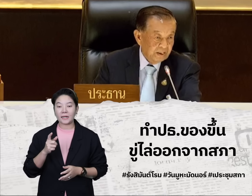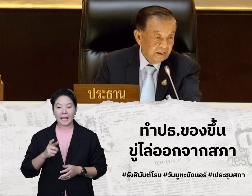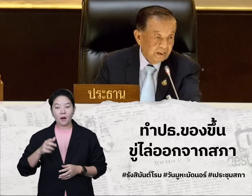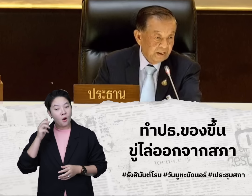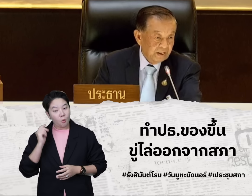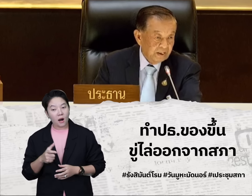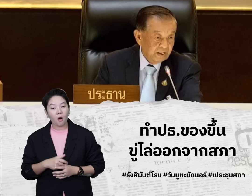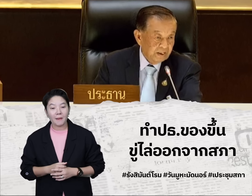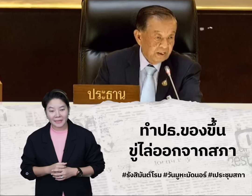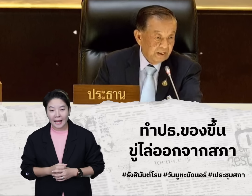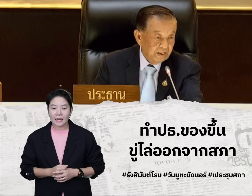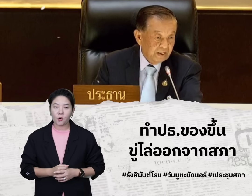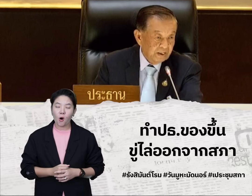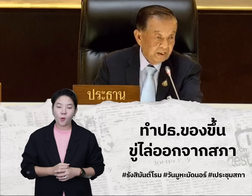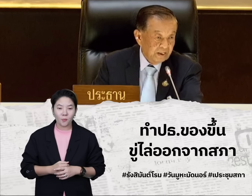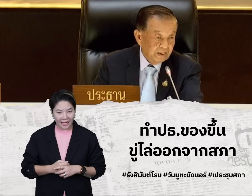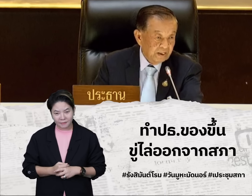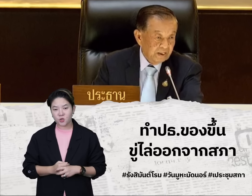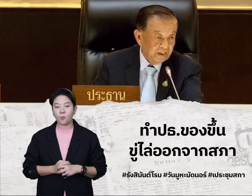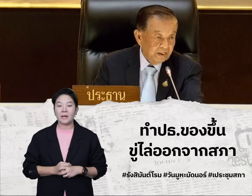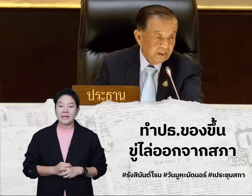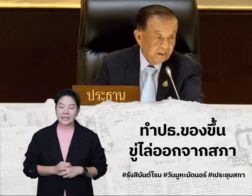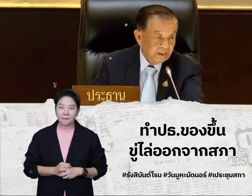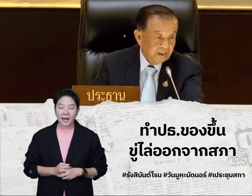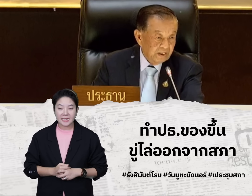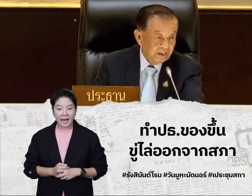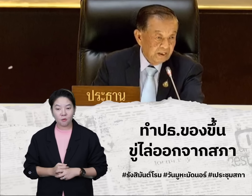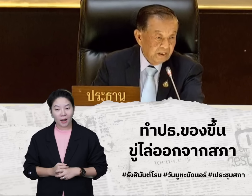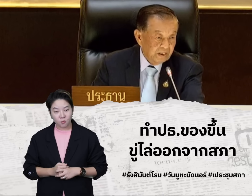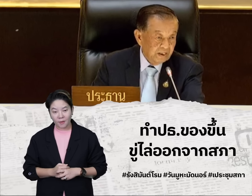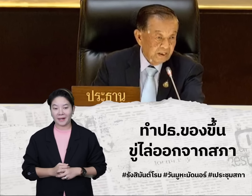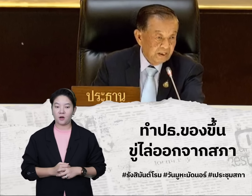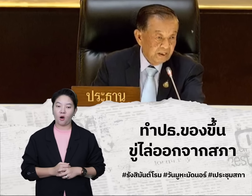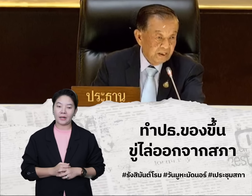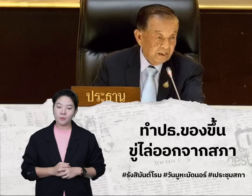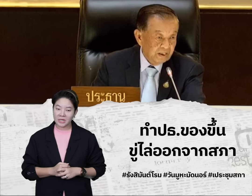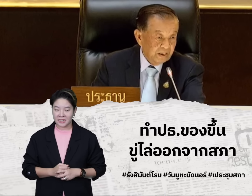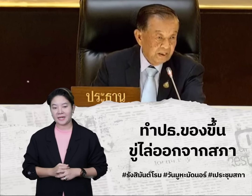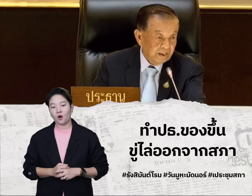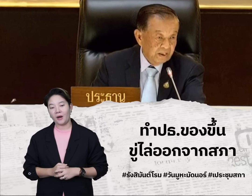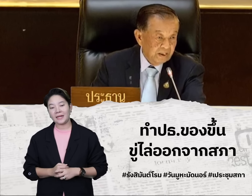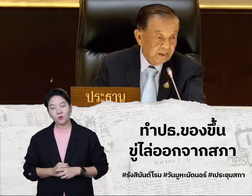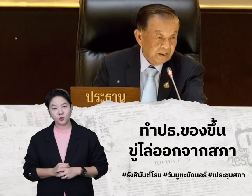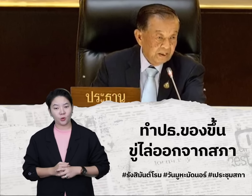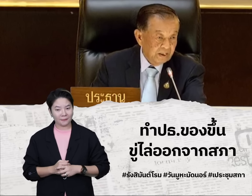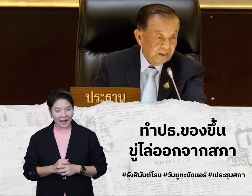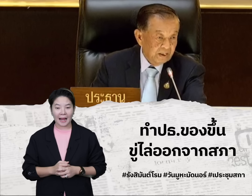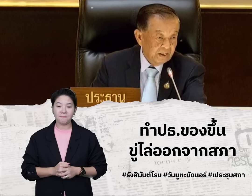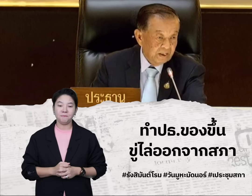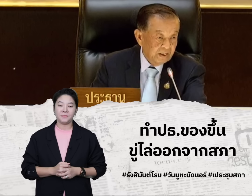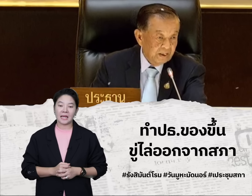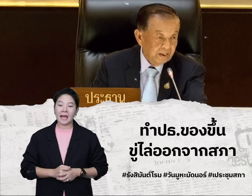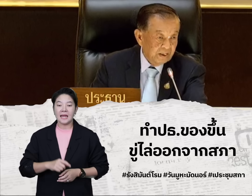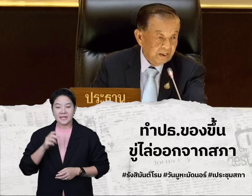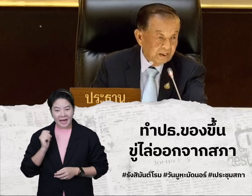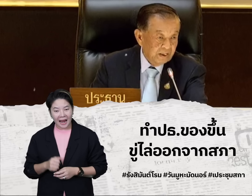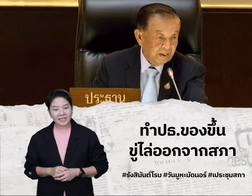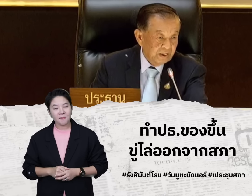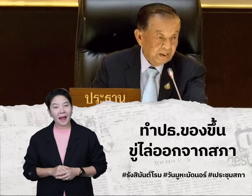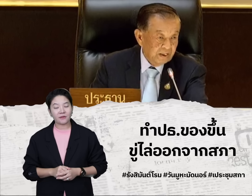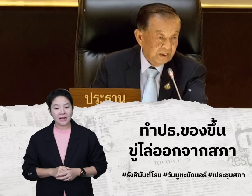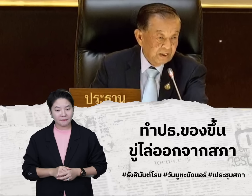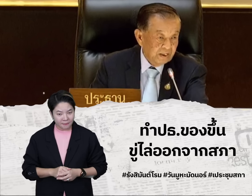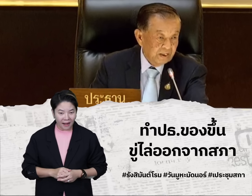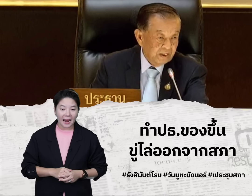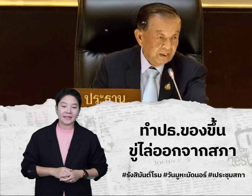ประท้วงนะคะว่าขอให้ประธานเนี่ยควบคุมการประชุมทำให้นายวันมูฮัมหมัดนอนะวินิจฉัยขอให้เข้าสู่คำถามนะอย่า